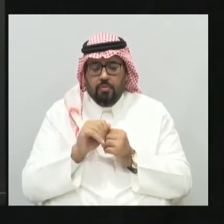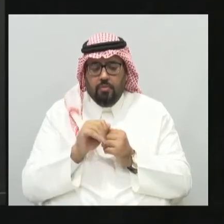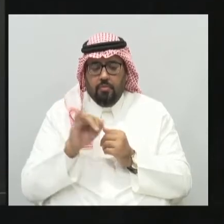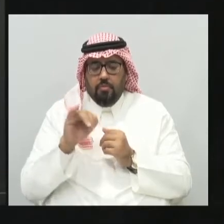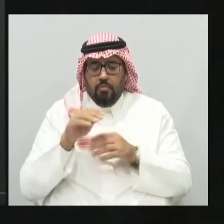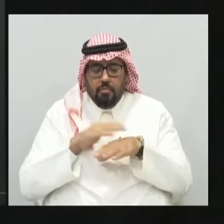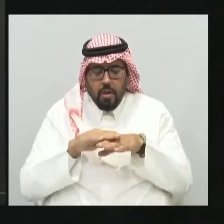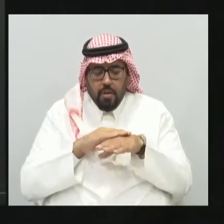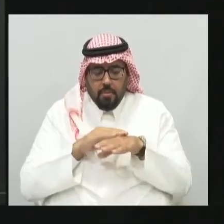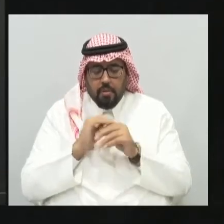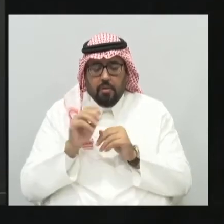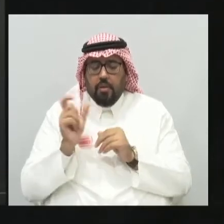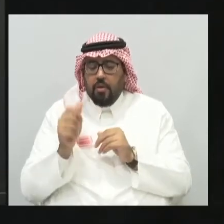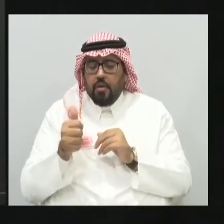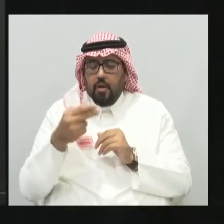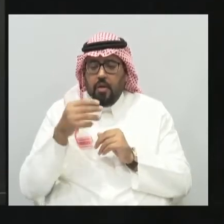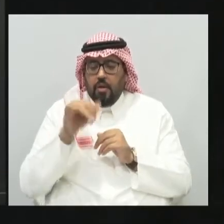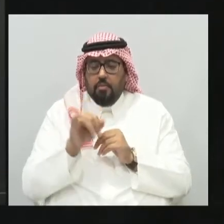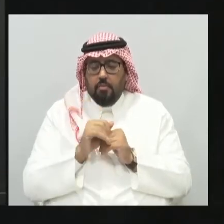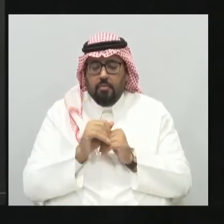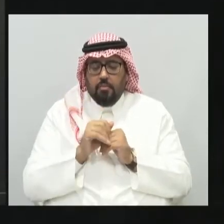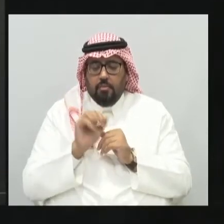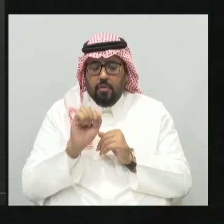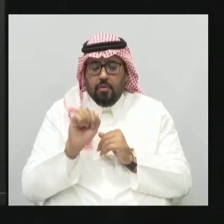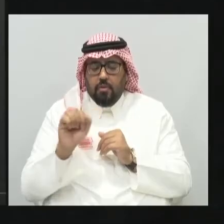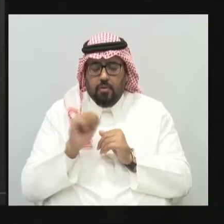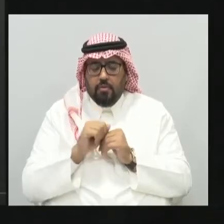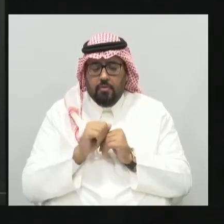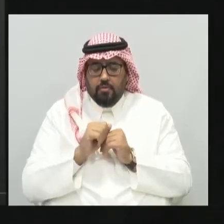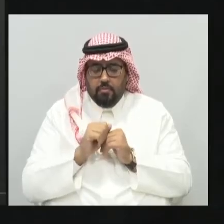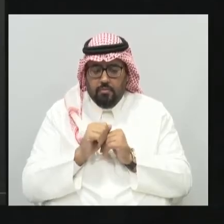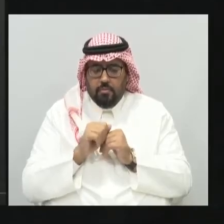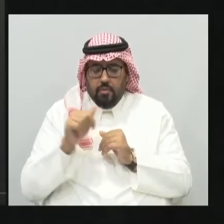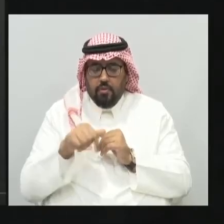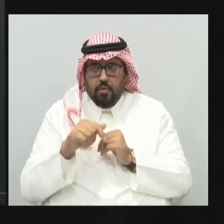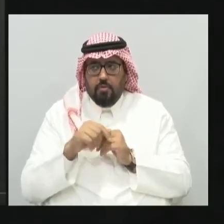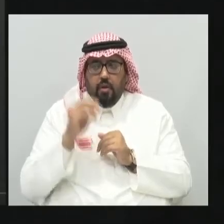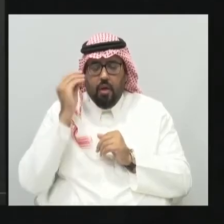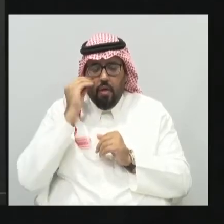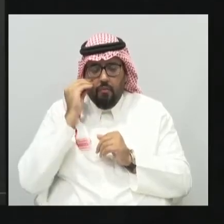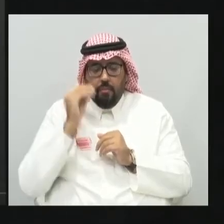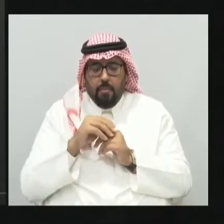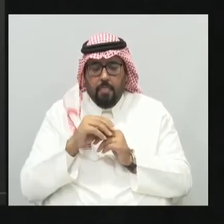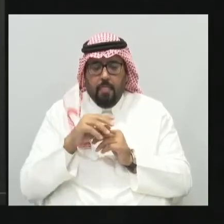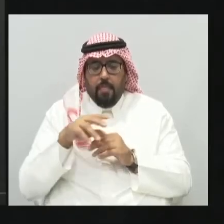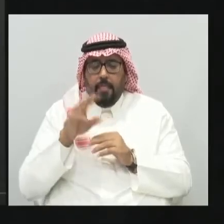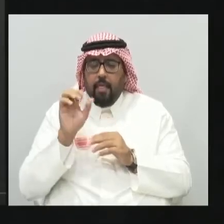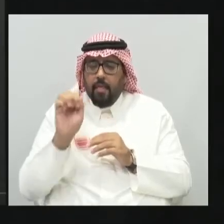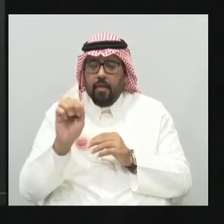والملمس ناعم خشن قلنا هذه الصفات خصائص اليوم بنتعرف على